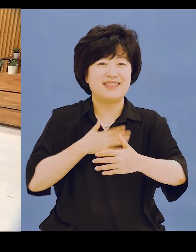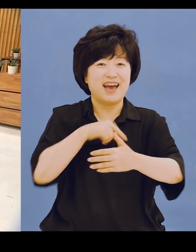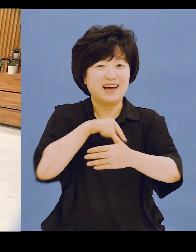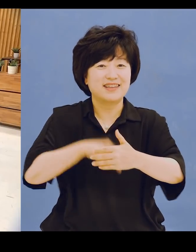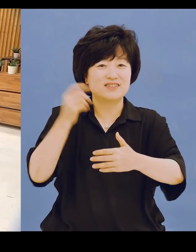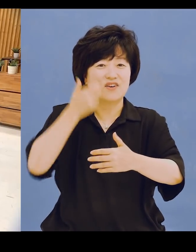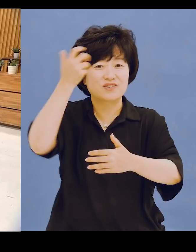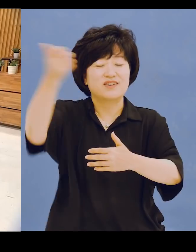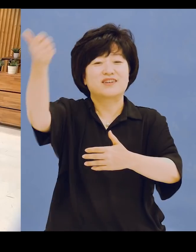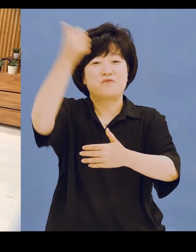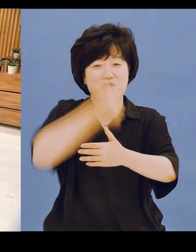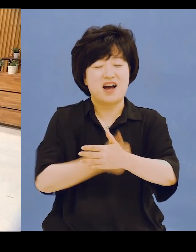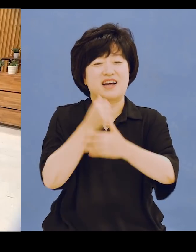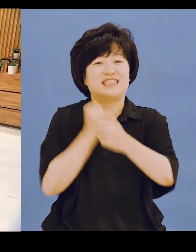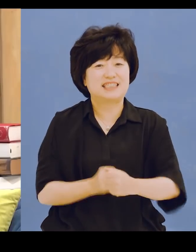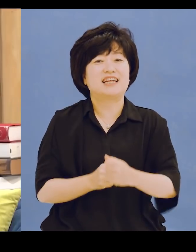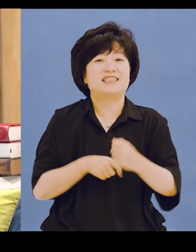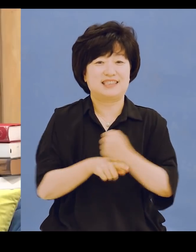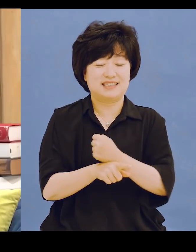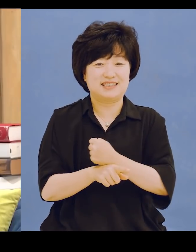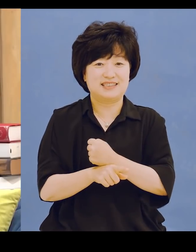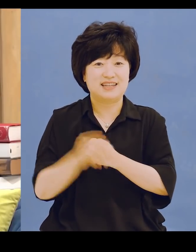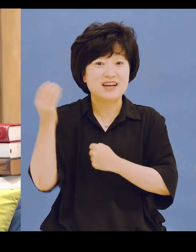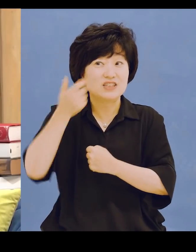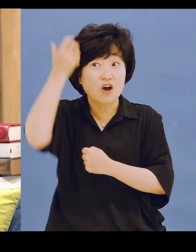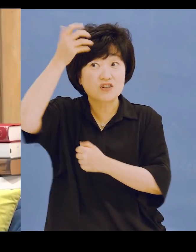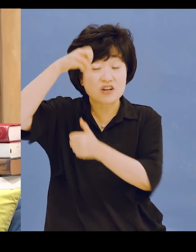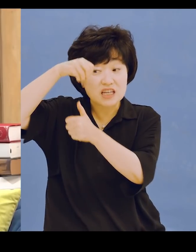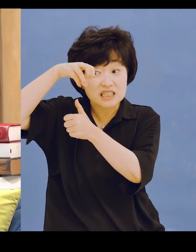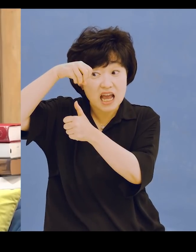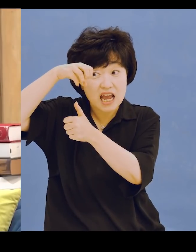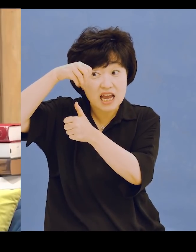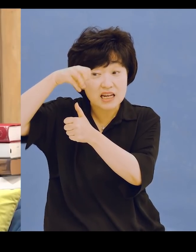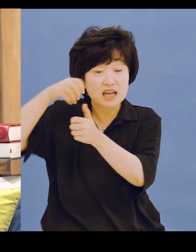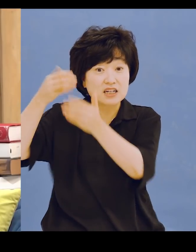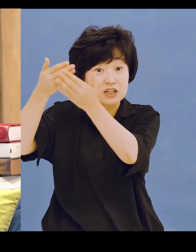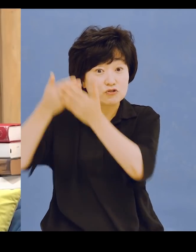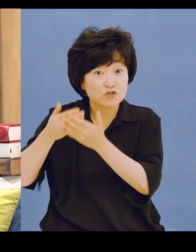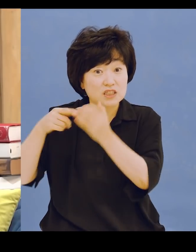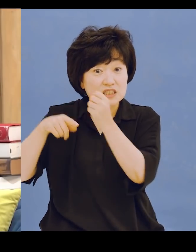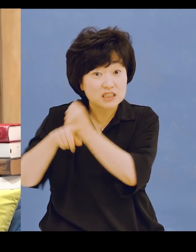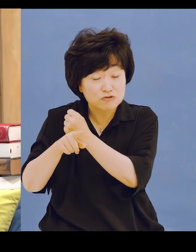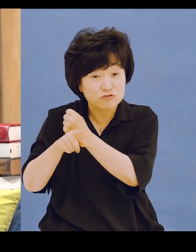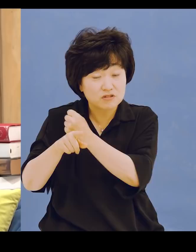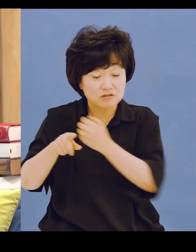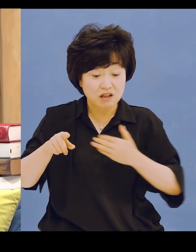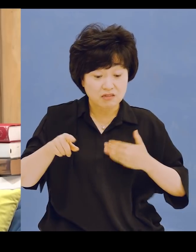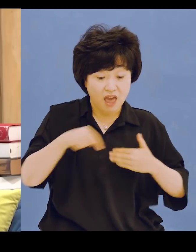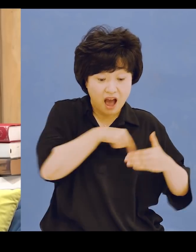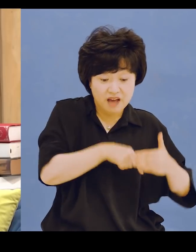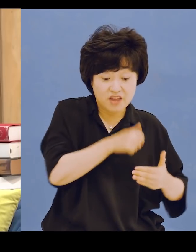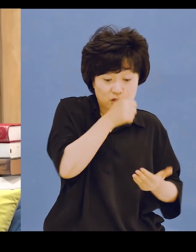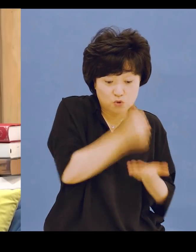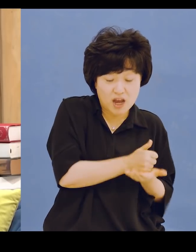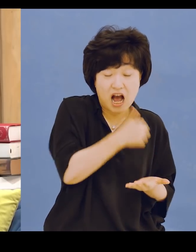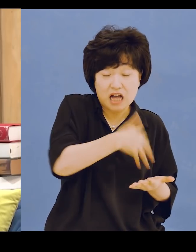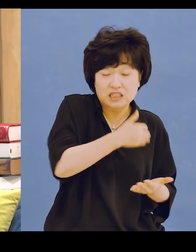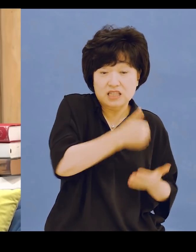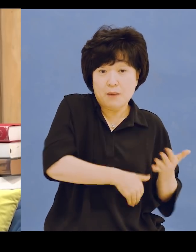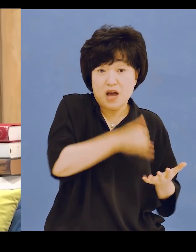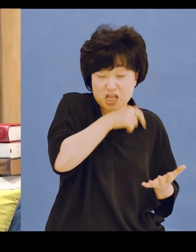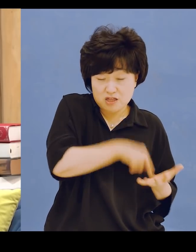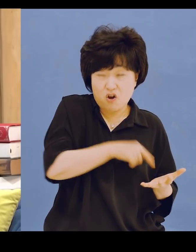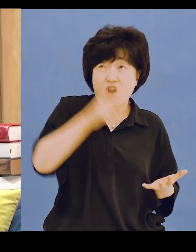그래서 성령의 세례로 우리 안에 계신 것은 우리를 믿었지 않아서 그런 게 아니라 우리가 육신 안에 죄가 남아있다는 걸 아시기 때문에